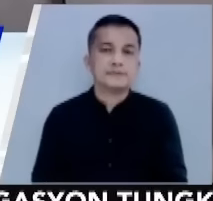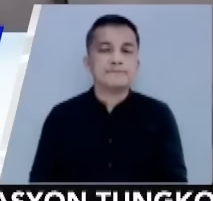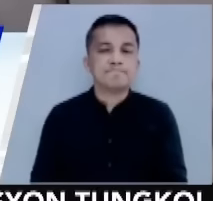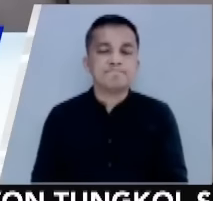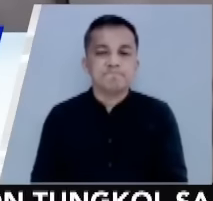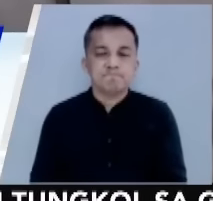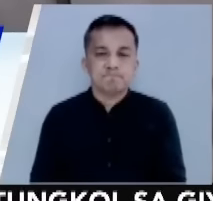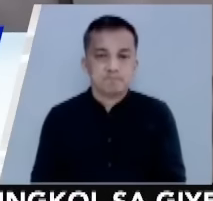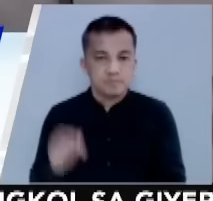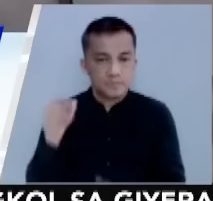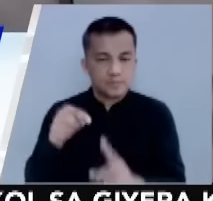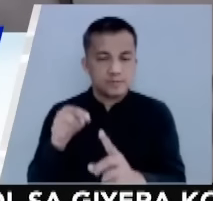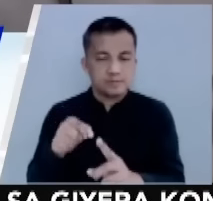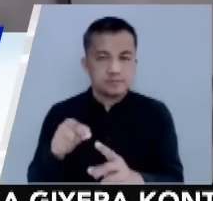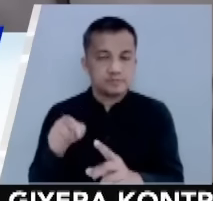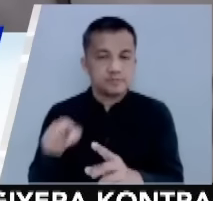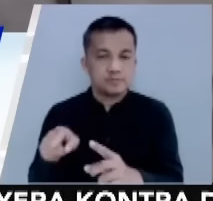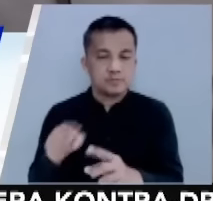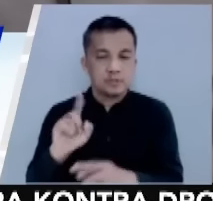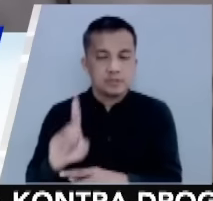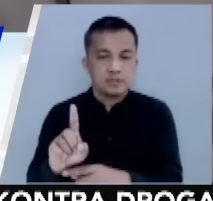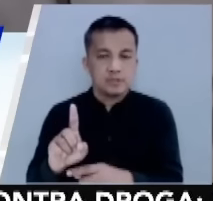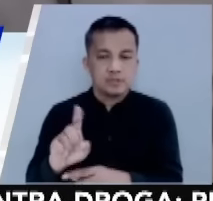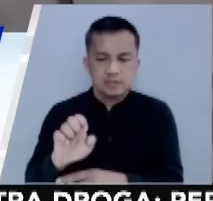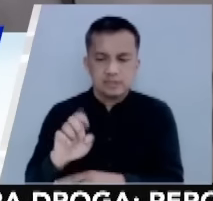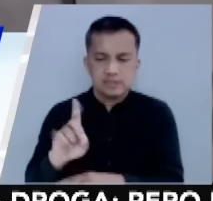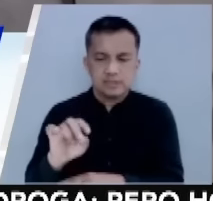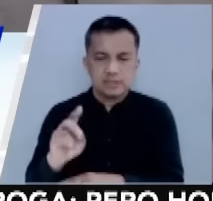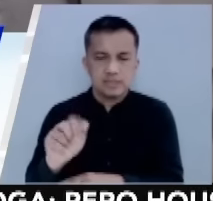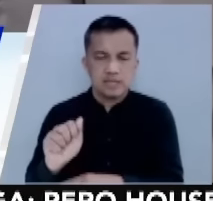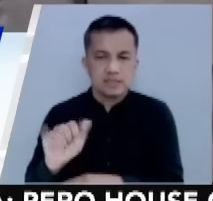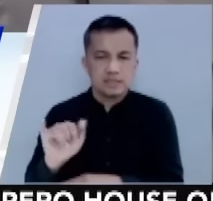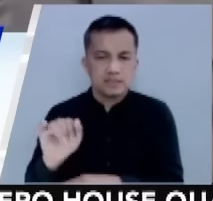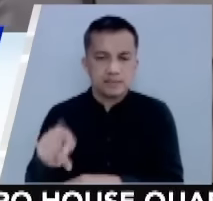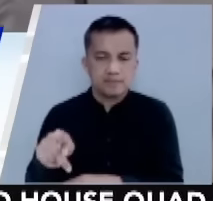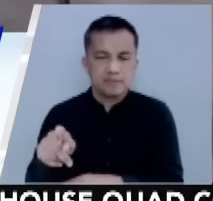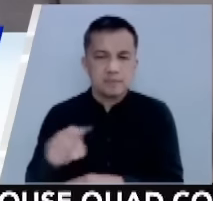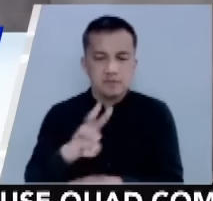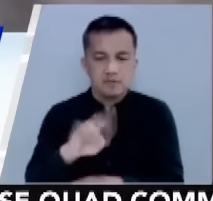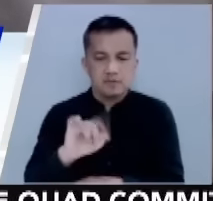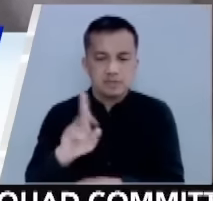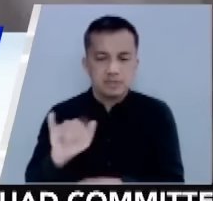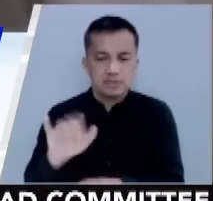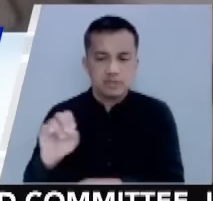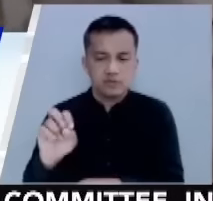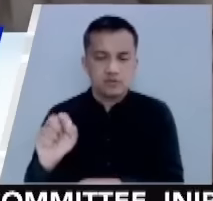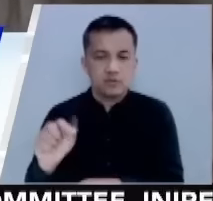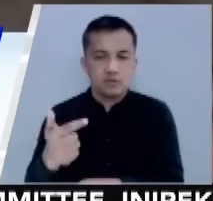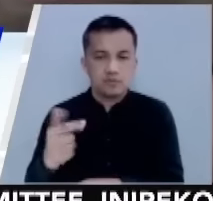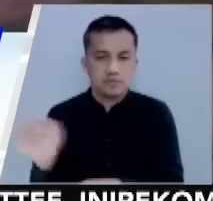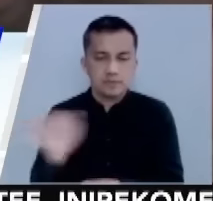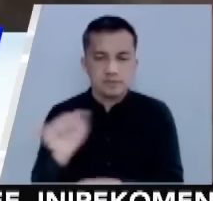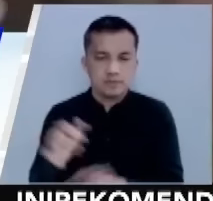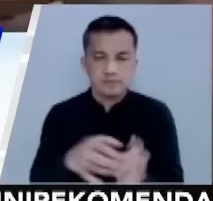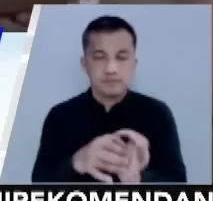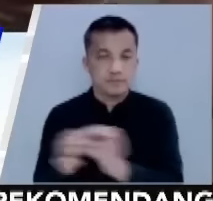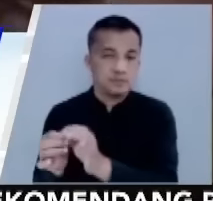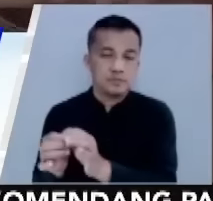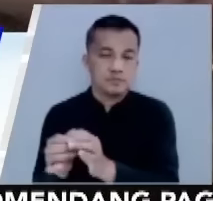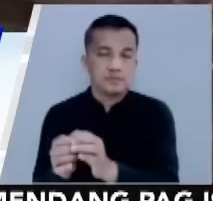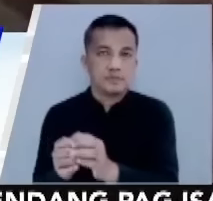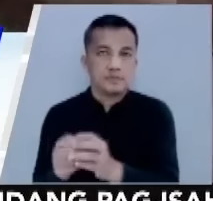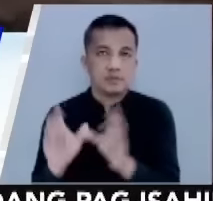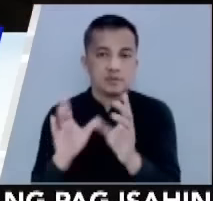Partikular nilang tinukoy ang isang Eddie Taiyam at isang Willie Ong na pareho umanong may kaugnayan sa kumpanyang